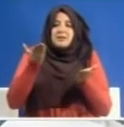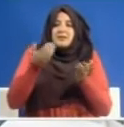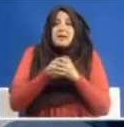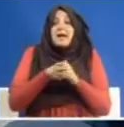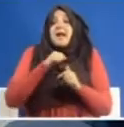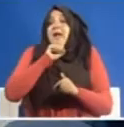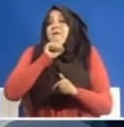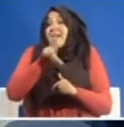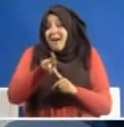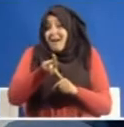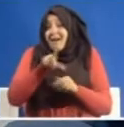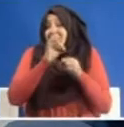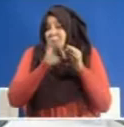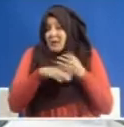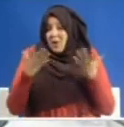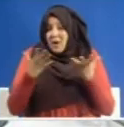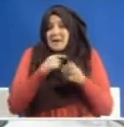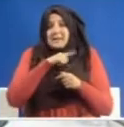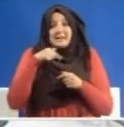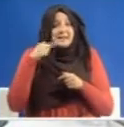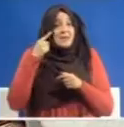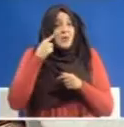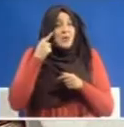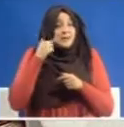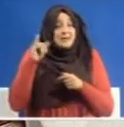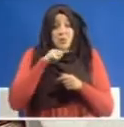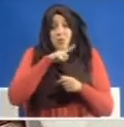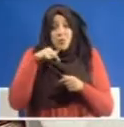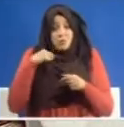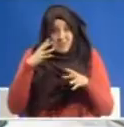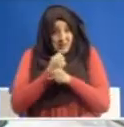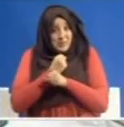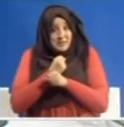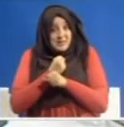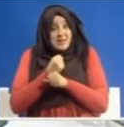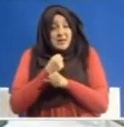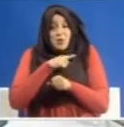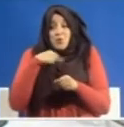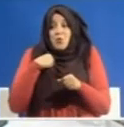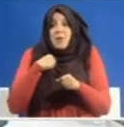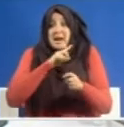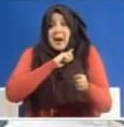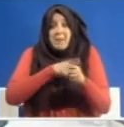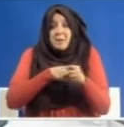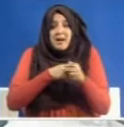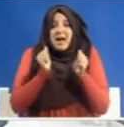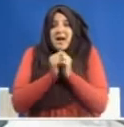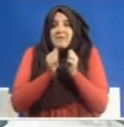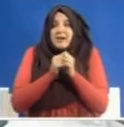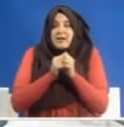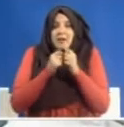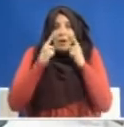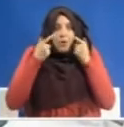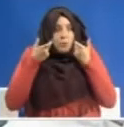النهاية، إذا اجتهدنا في تحقيق ما نستطيع من خلال بذل عناية